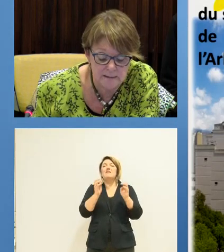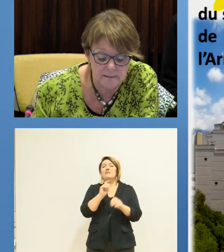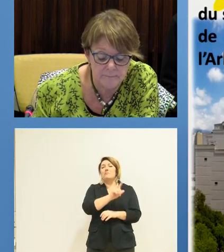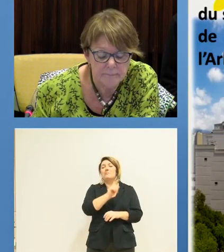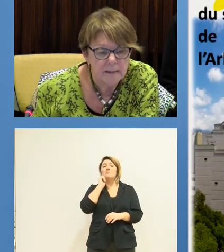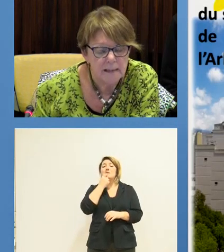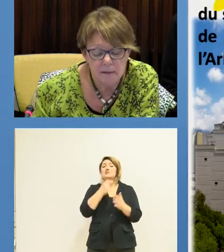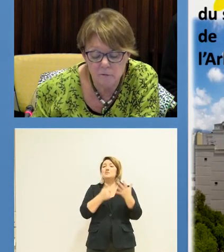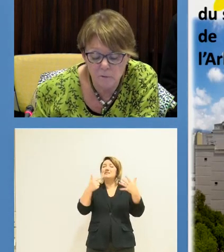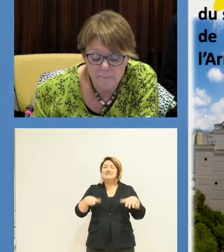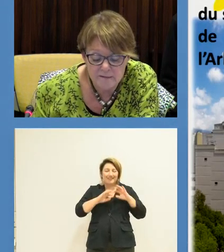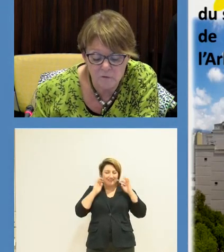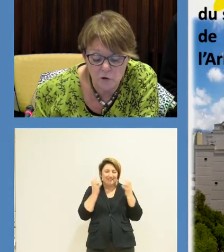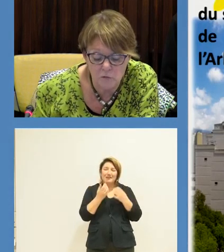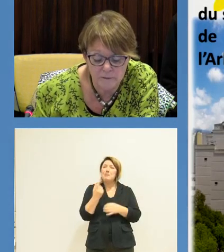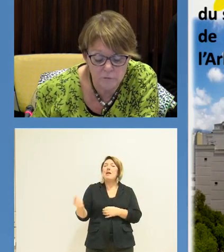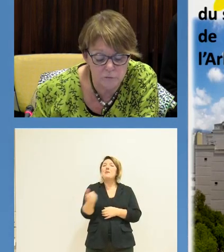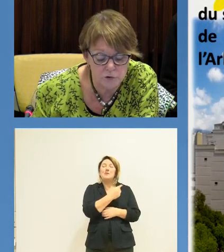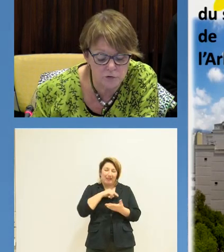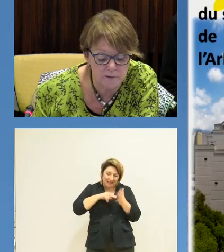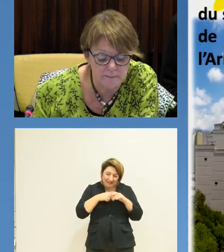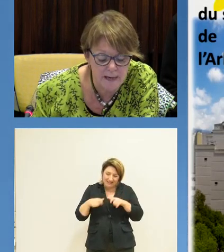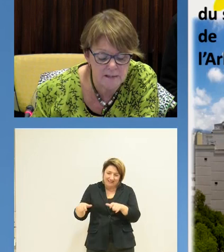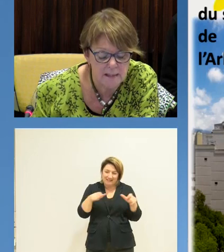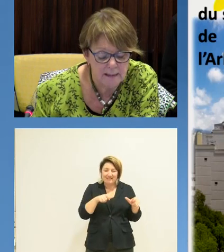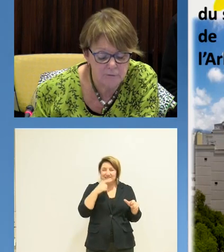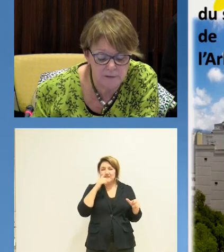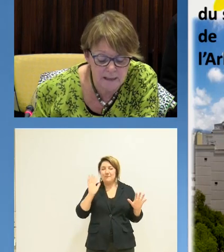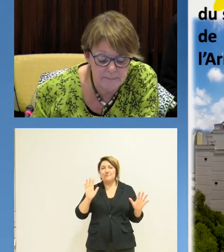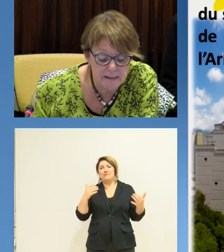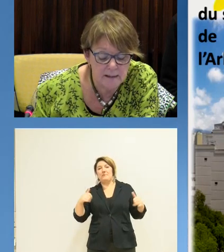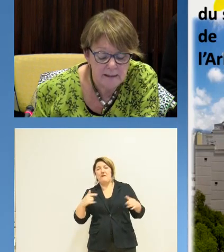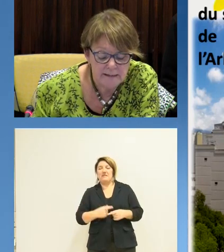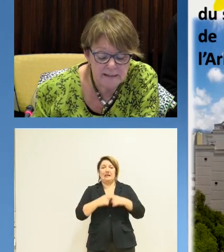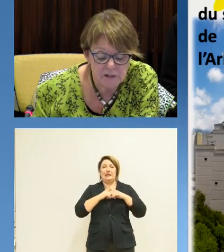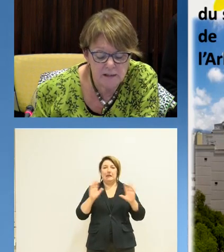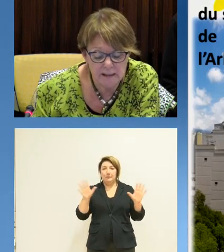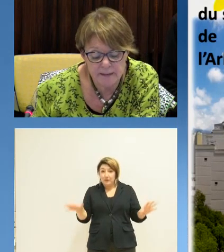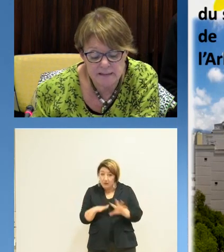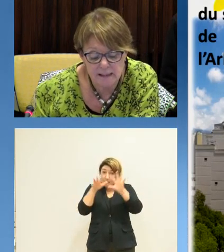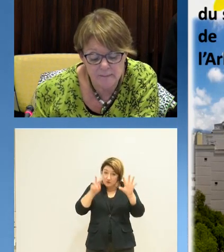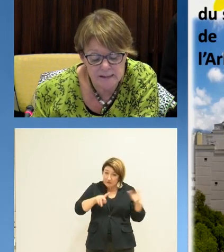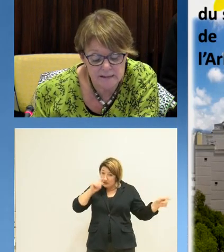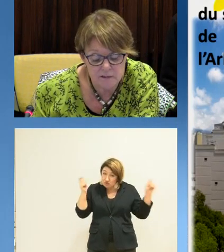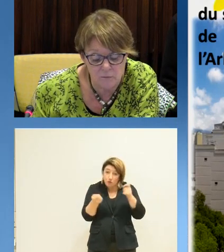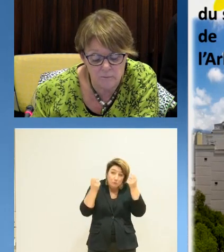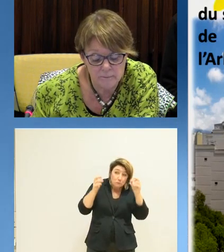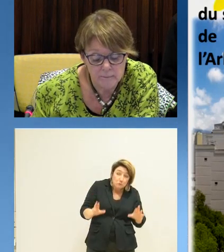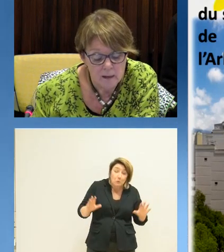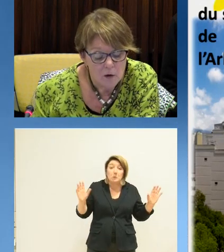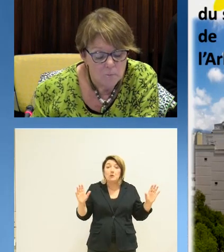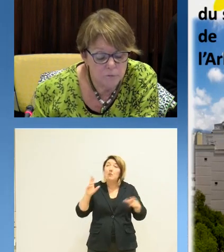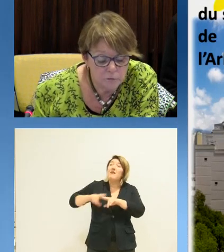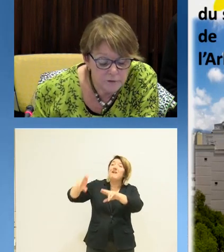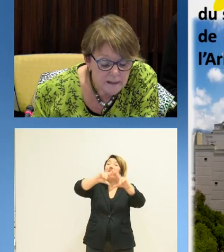2017 ils ne sont pas encore convaincus du changement d'image et de dynamique qui seraient générées par ces réhabilitations